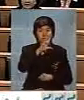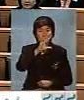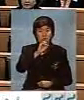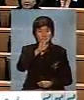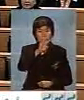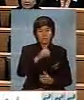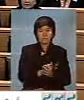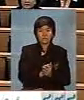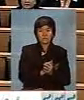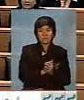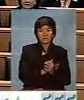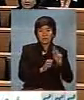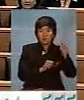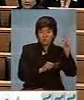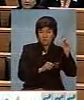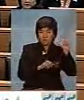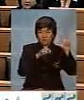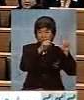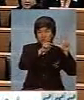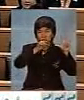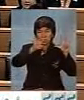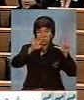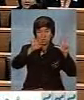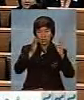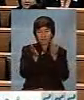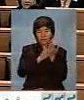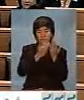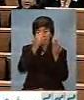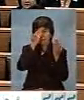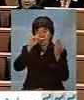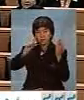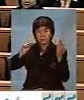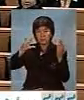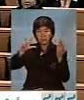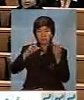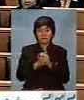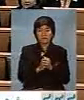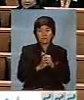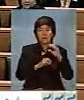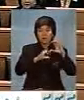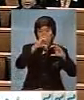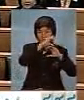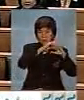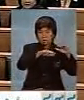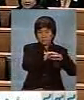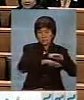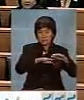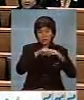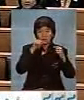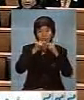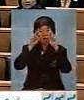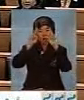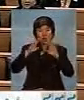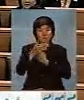2554ข้อ 3.4 หน้า23นโยบายโครงสร้างพื้นฐานการพัฒนาระบบรางเพื่อขนส่งมวล